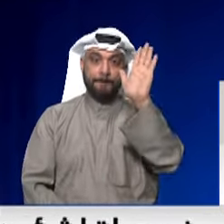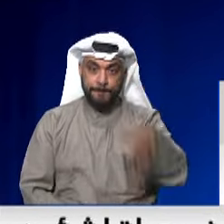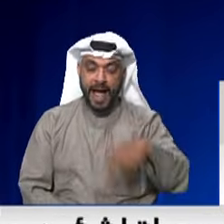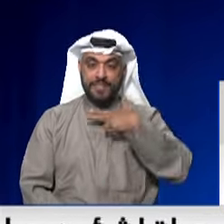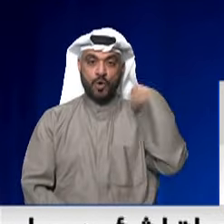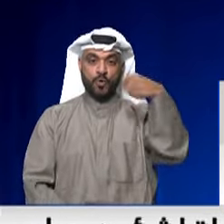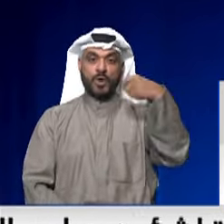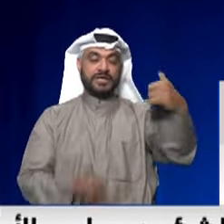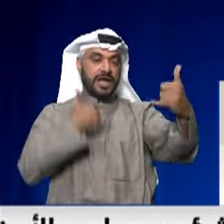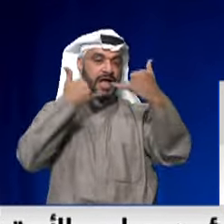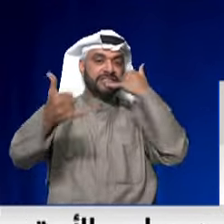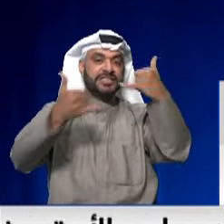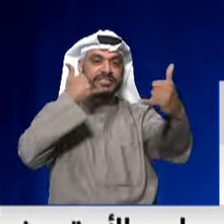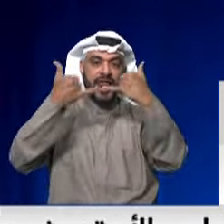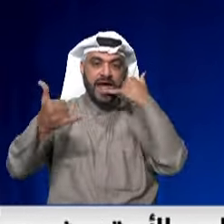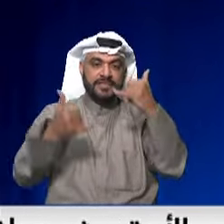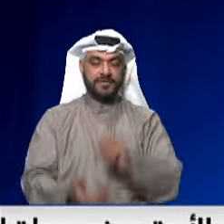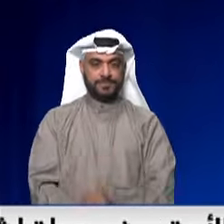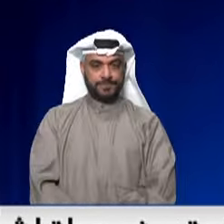لشؤون الاتصالات.